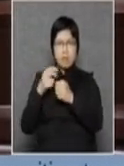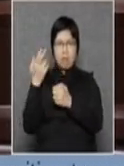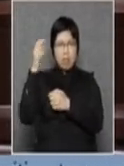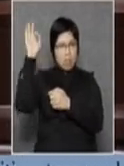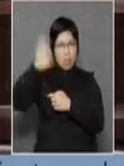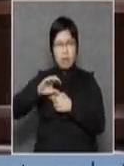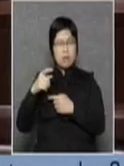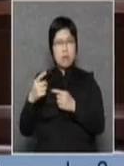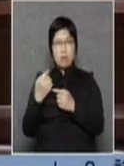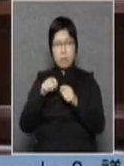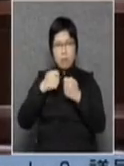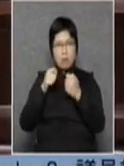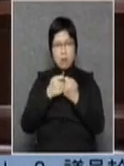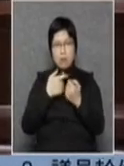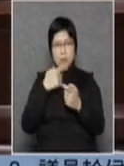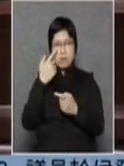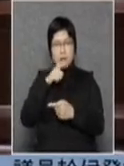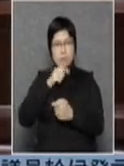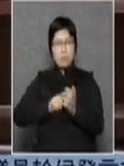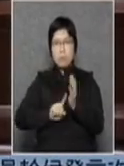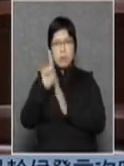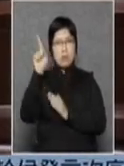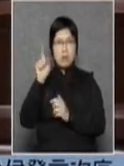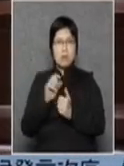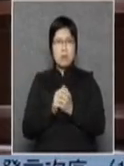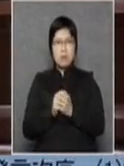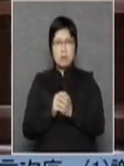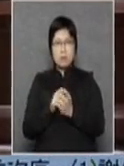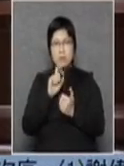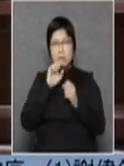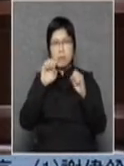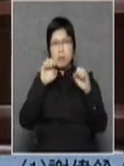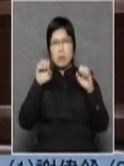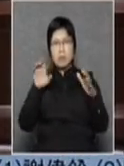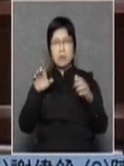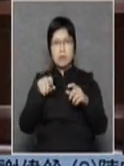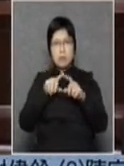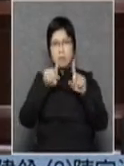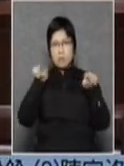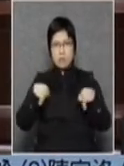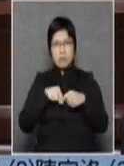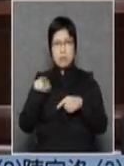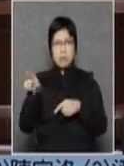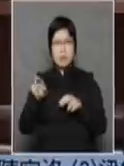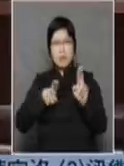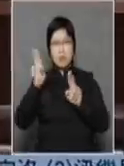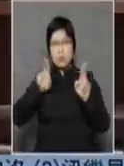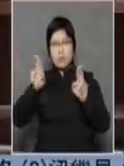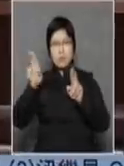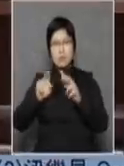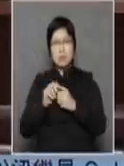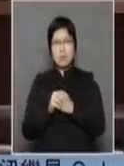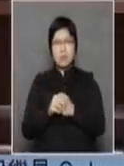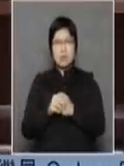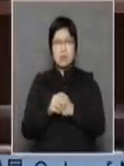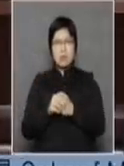噶啦。咁有報道就話添，就話報告發表當日咧，太古城啊嗰